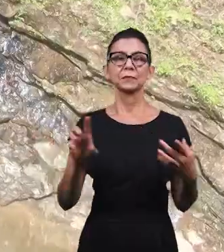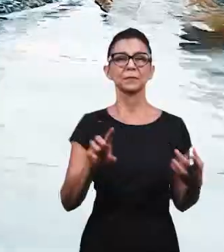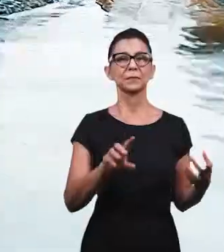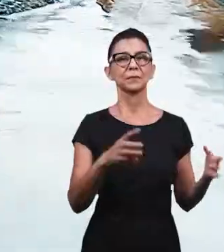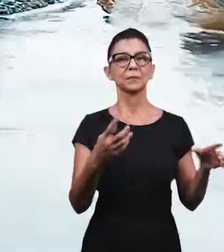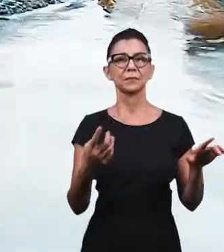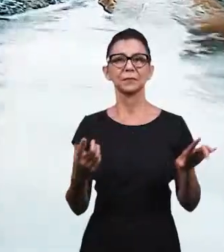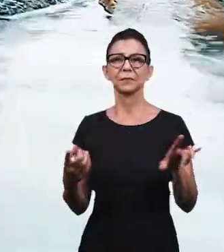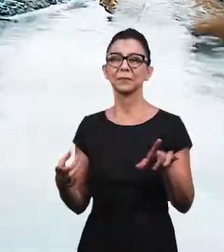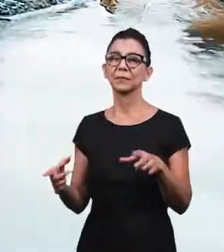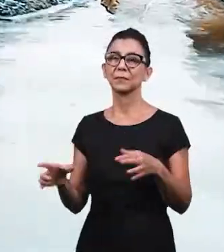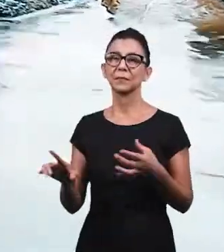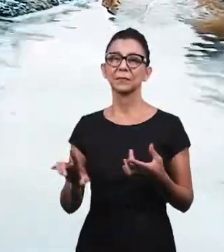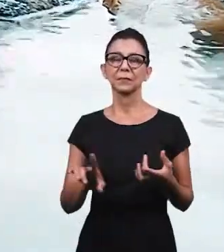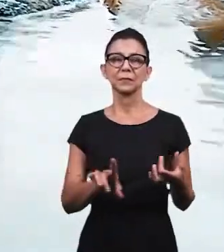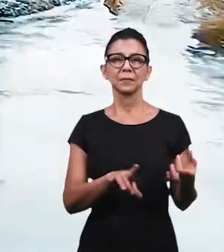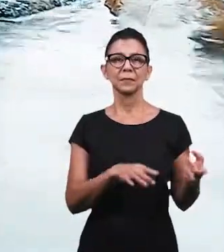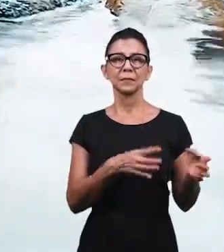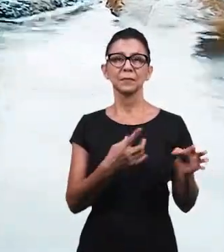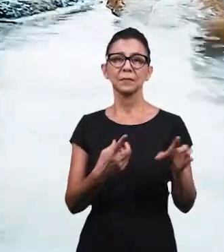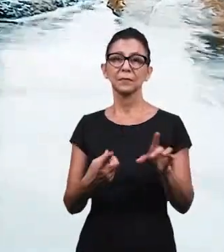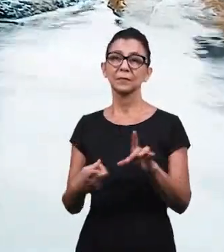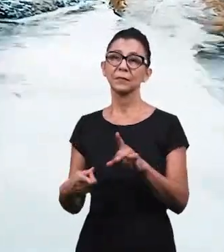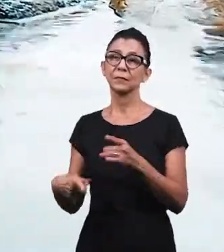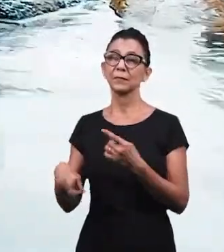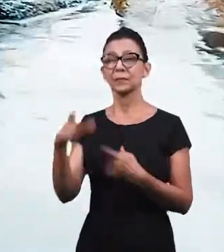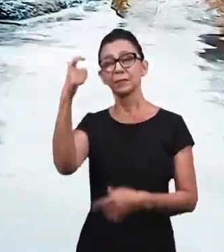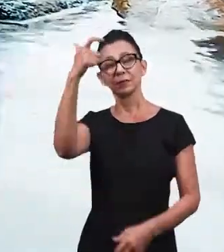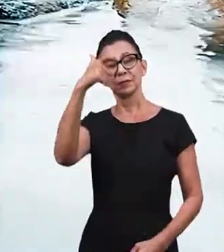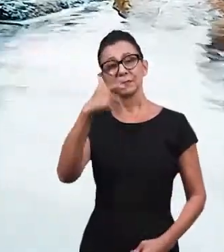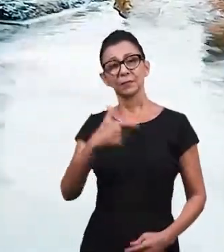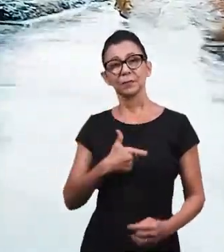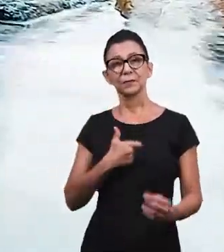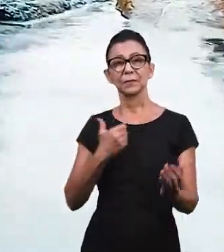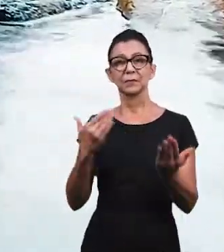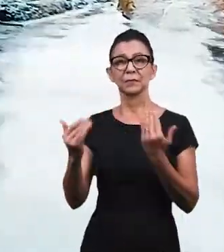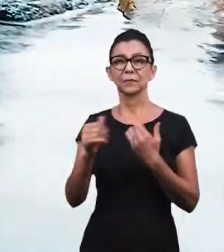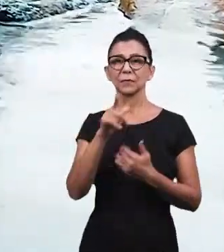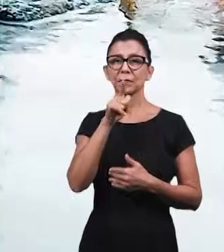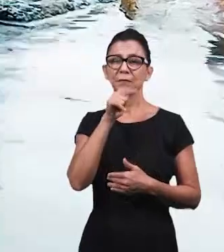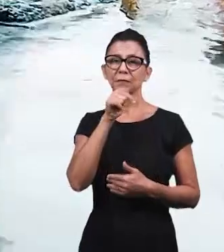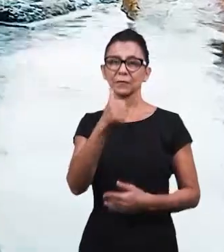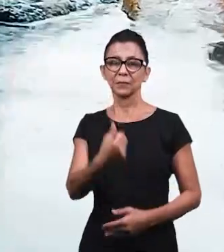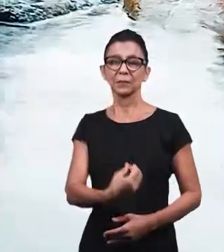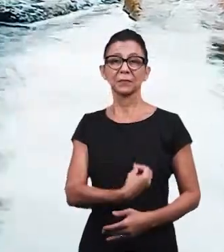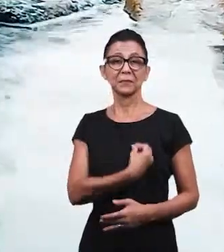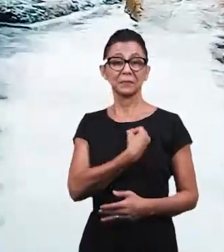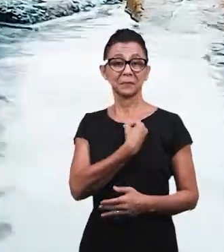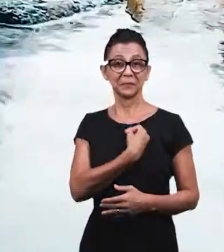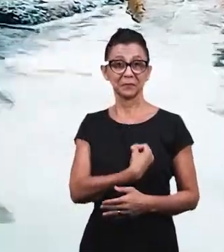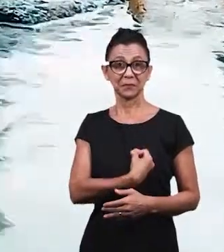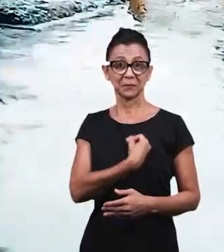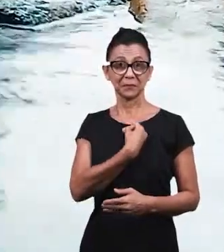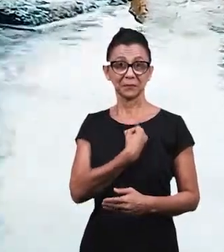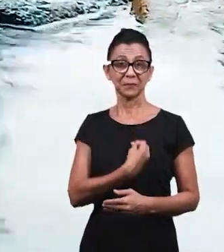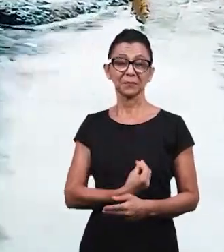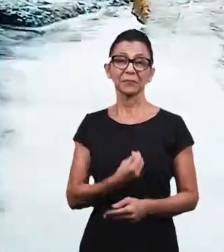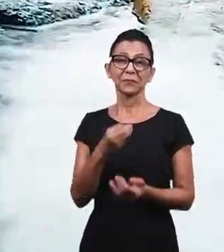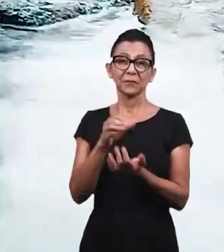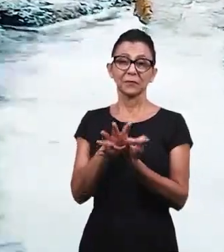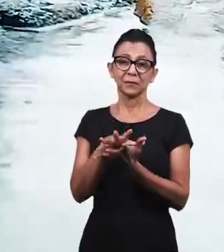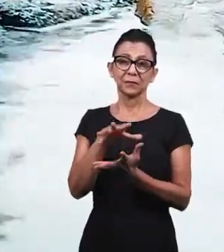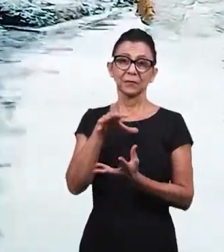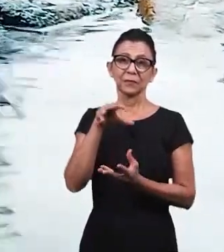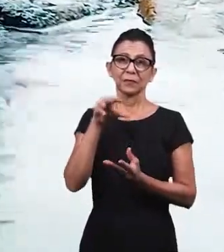Потому что я хочу поить вас с рук моих живыми водами и утолить